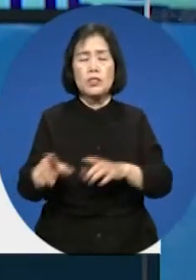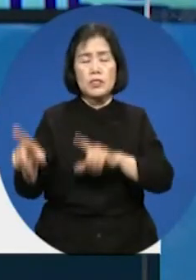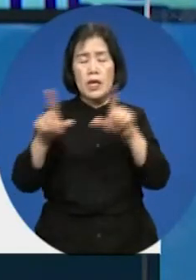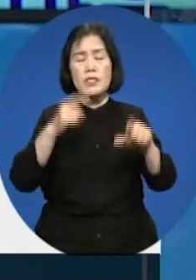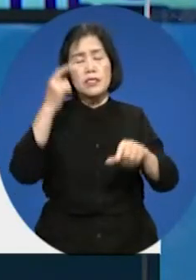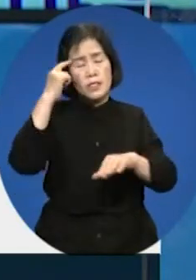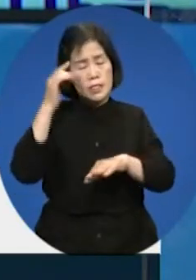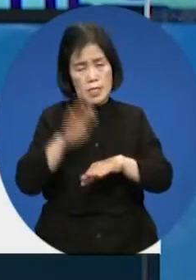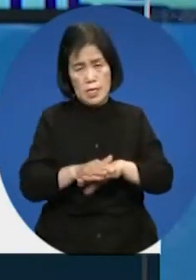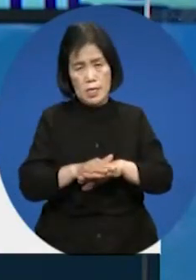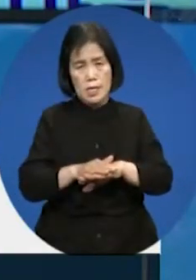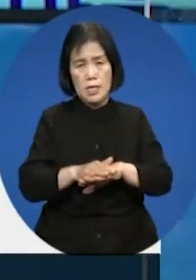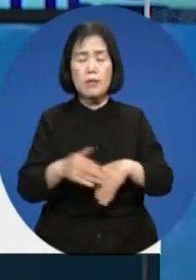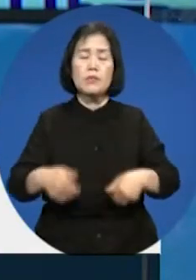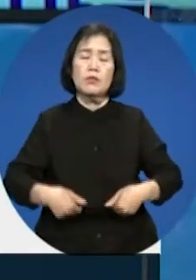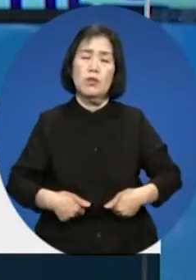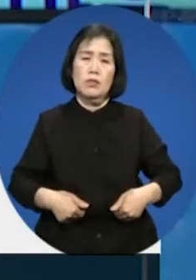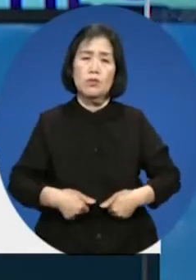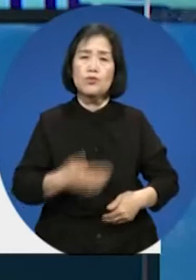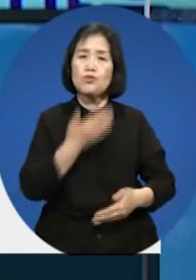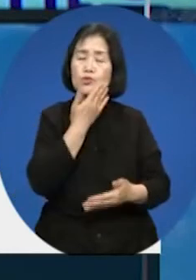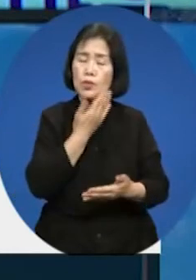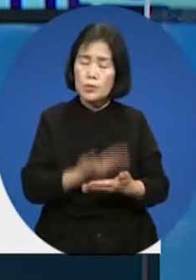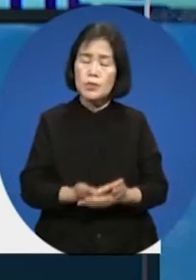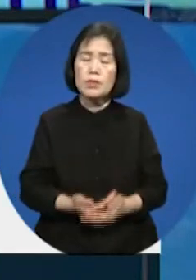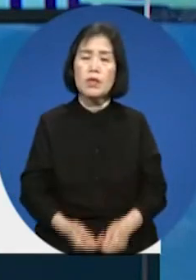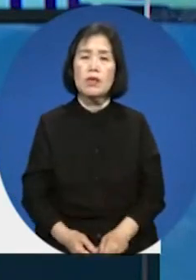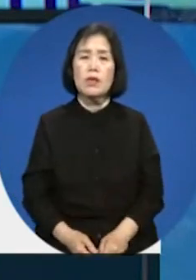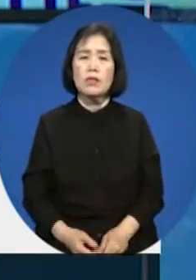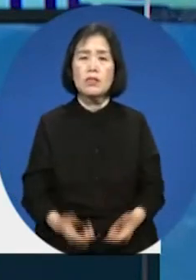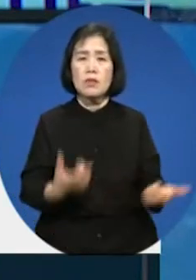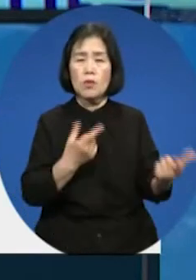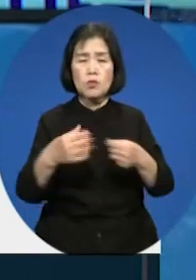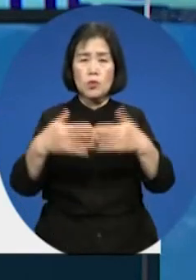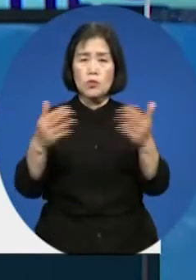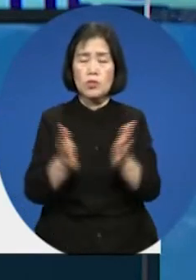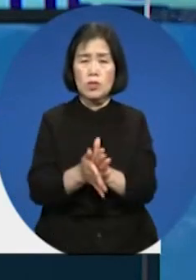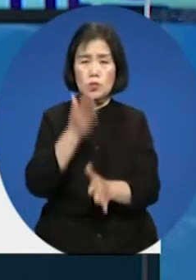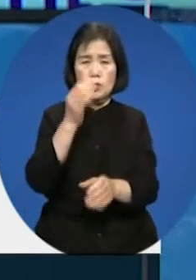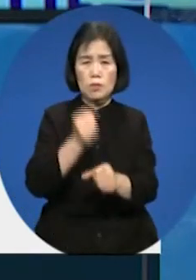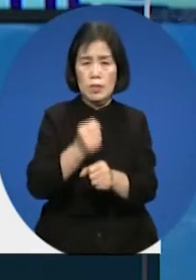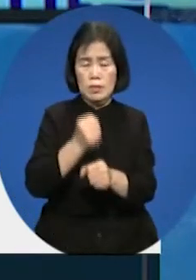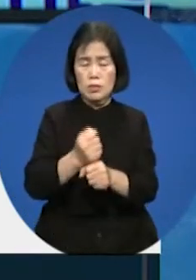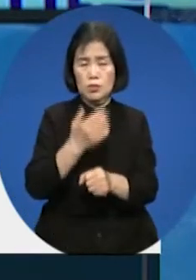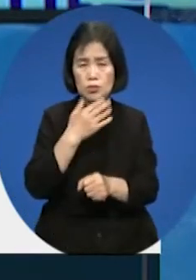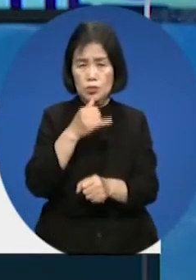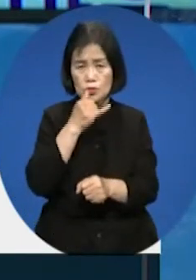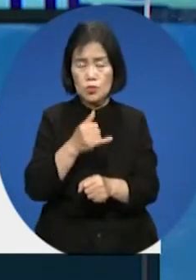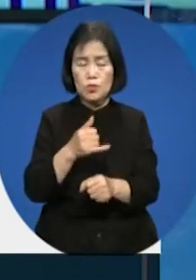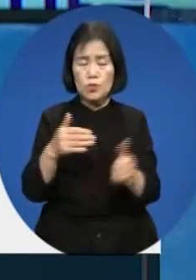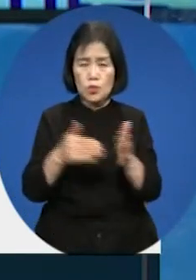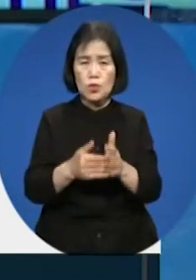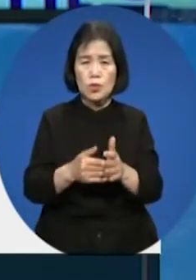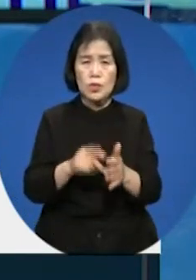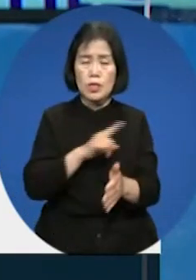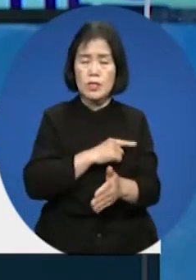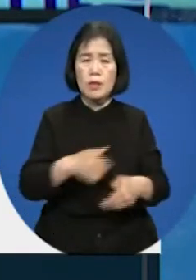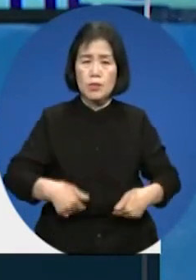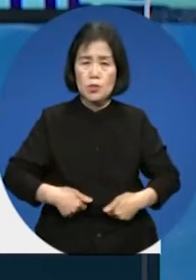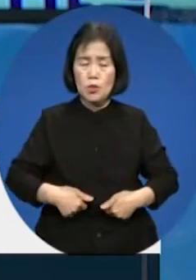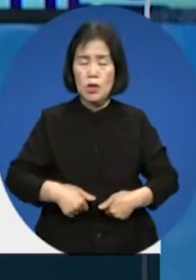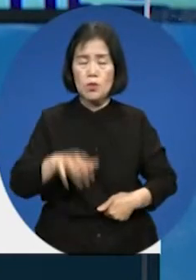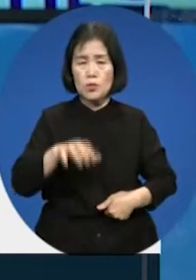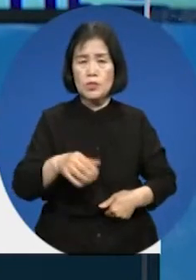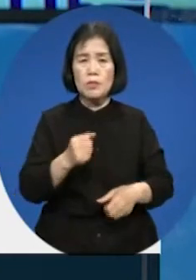것이 저는 무엇보다 중요하다고 생각합니다. 그래서 그런 공동체 도시를 만들어 나갈 수 있는 가장 필요한 공간들을 만들어